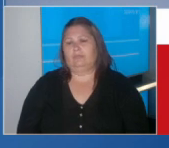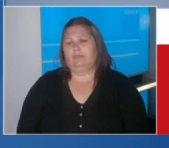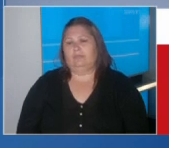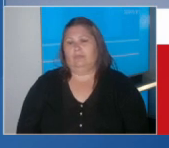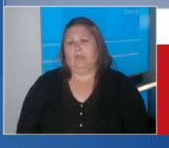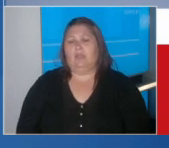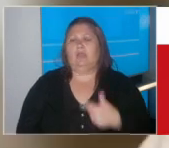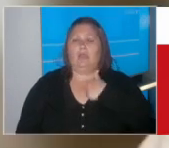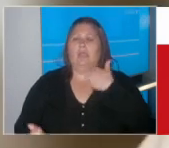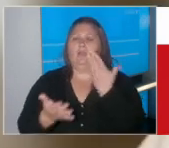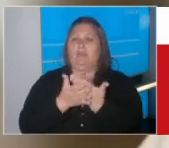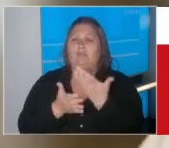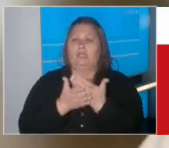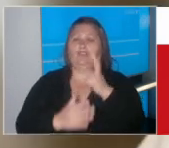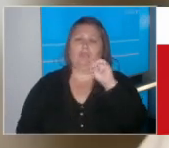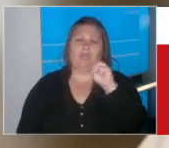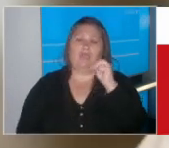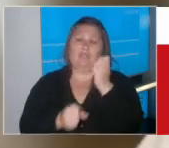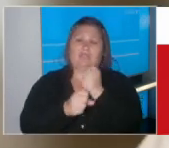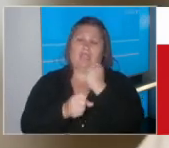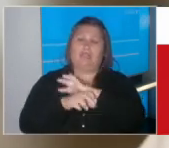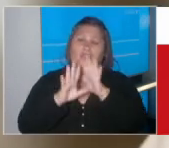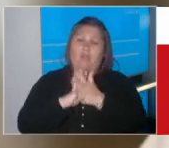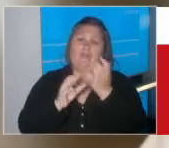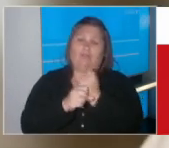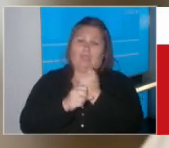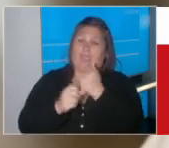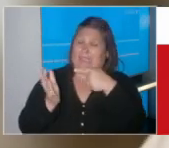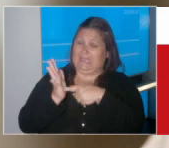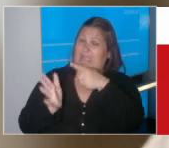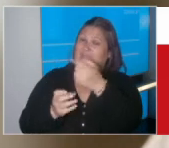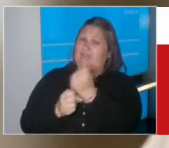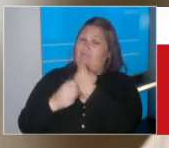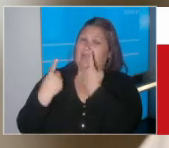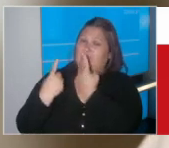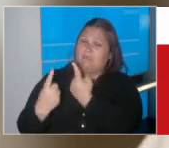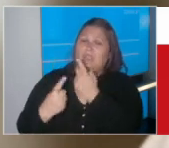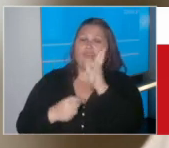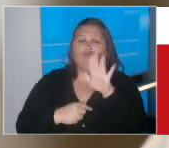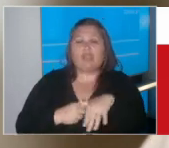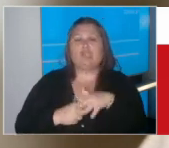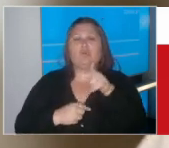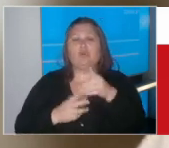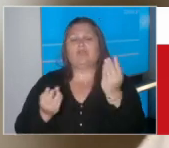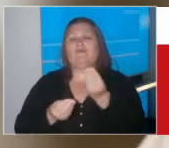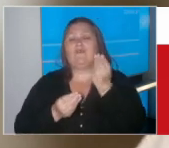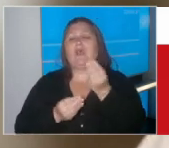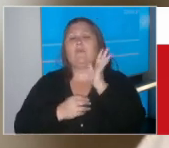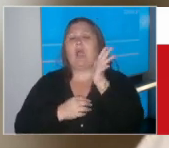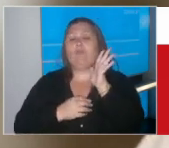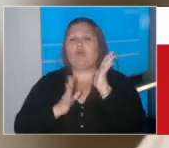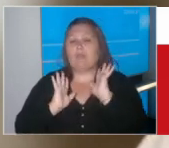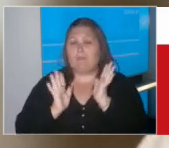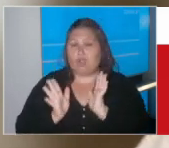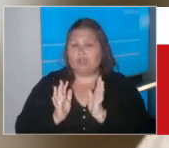אני מודה שמרב עשתה לי פה את כל העבודה, כי היא אמרה בעצמה שיש פה דברים חמורים מאוד, יש פה אפילו